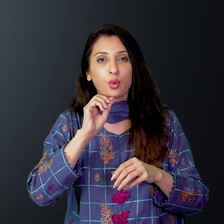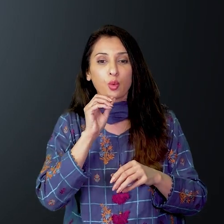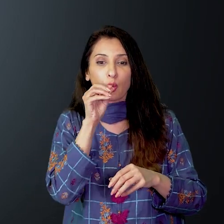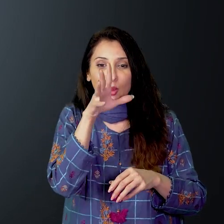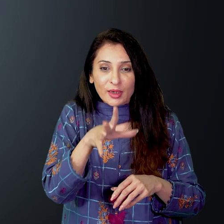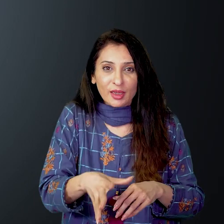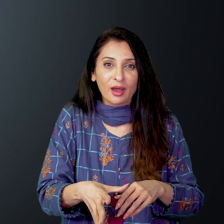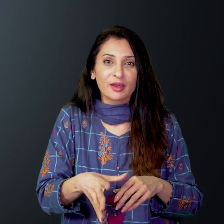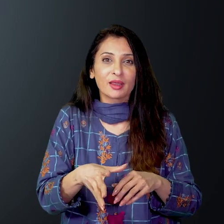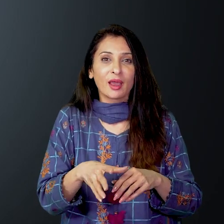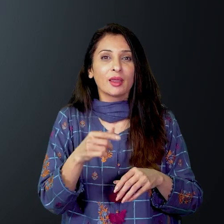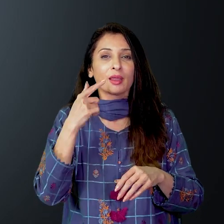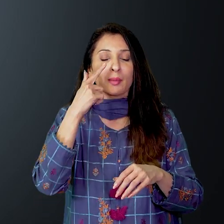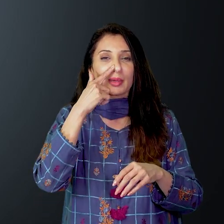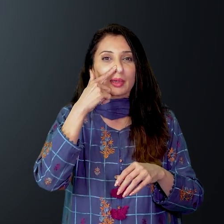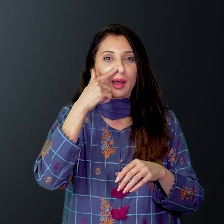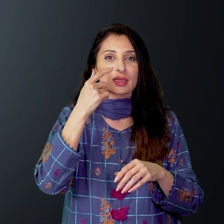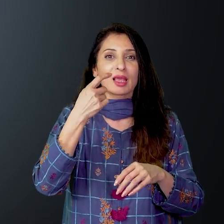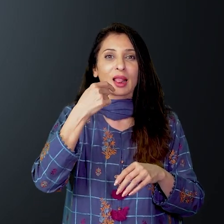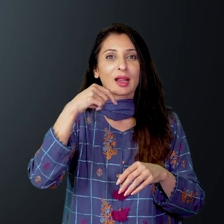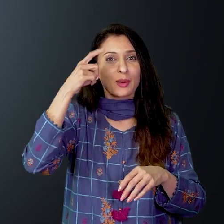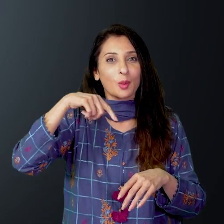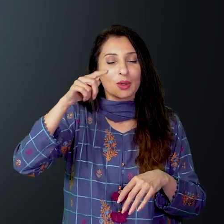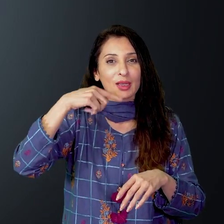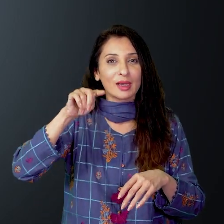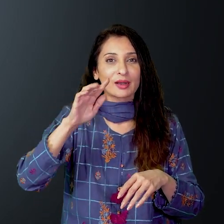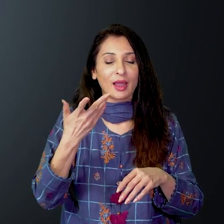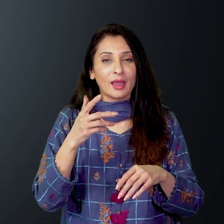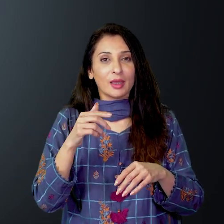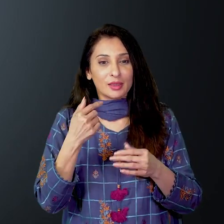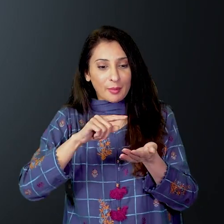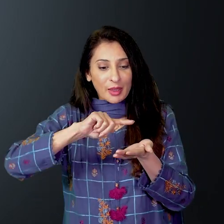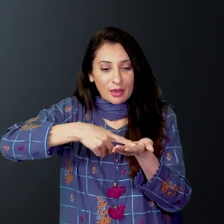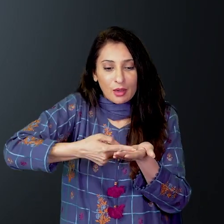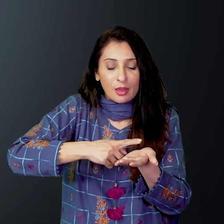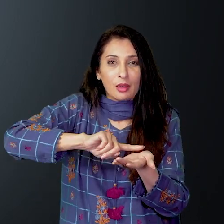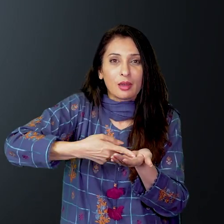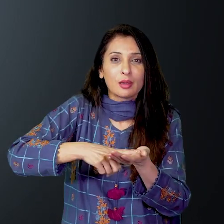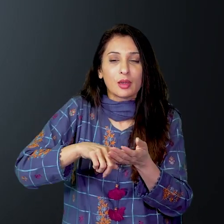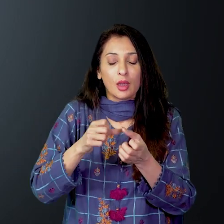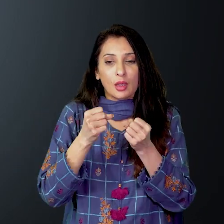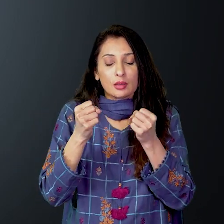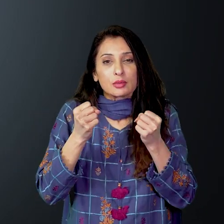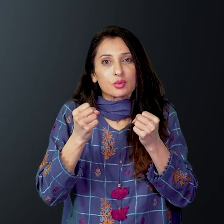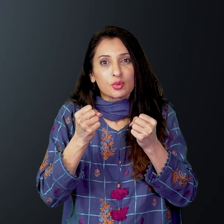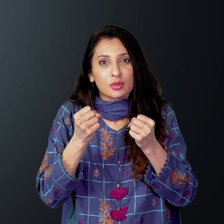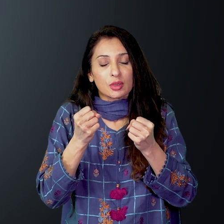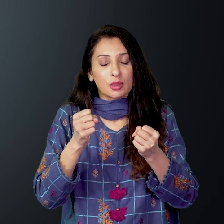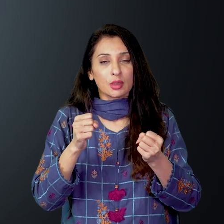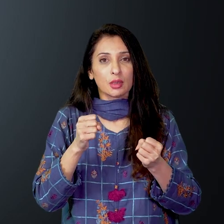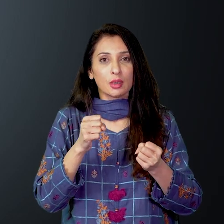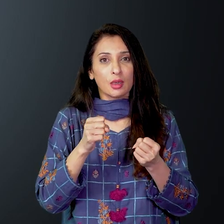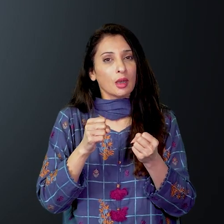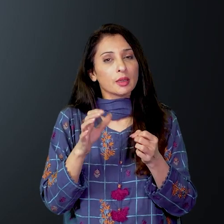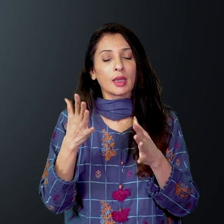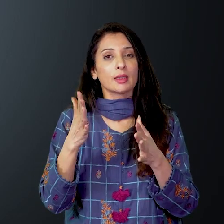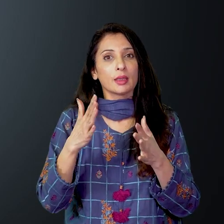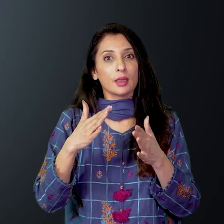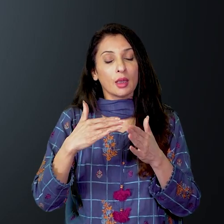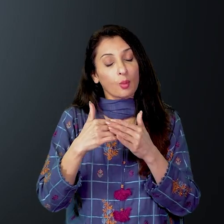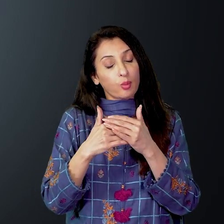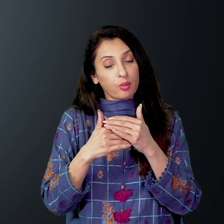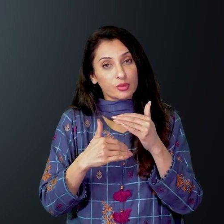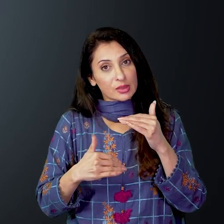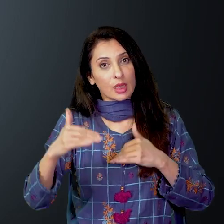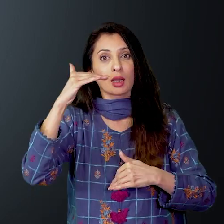हैं। और ये नोट कर लीजिए कि दौरे पड़ना एक अलग किस्म है। अक्सर लोग झुरझुरी खाने को या टेम्परेचर ज़्यादा हो